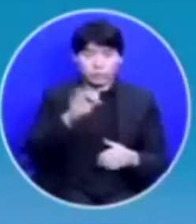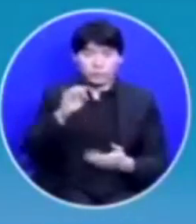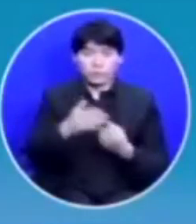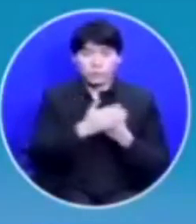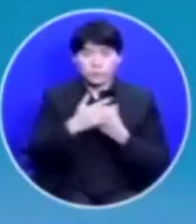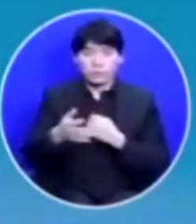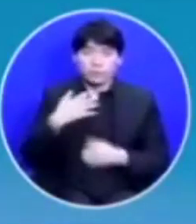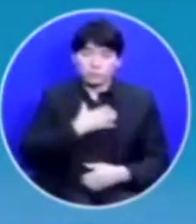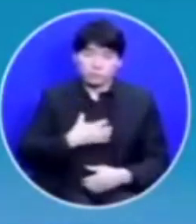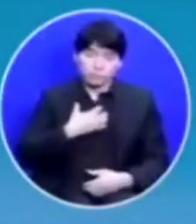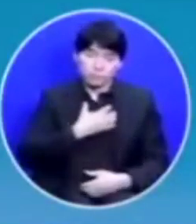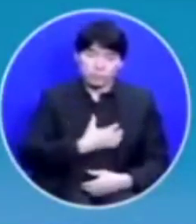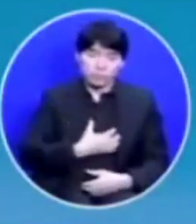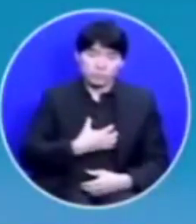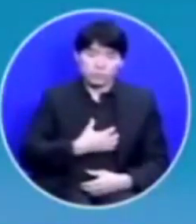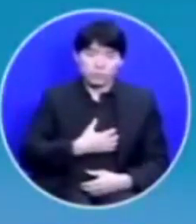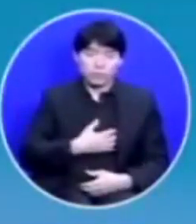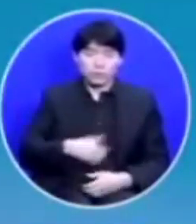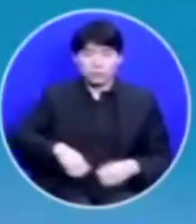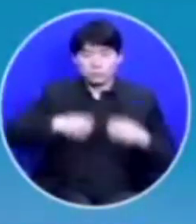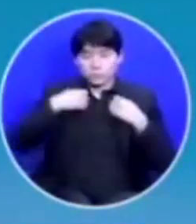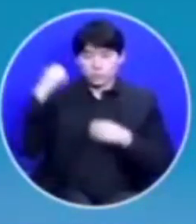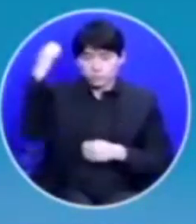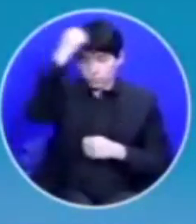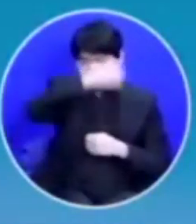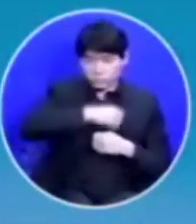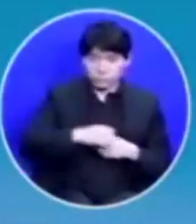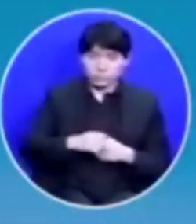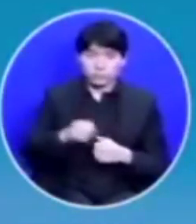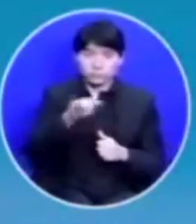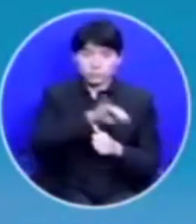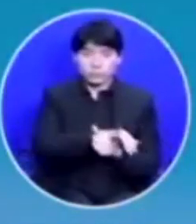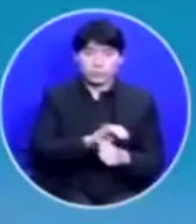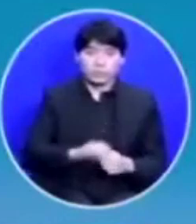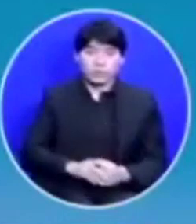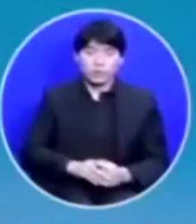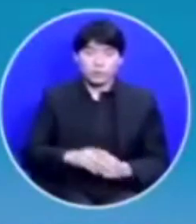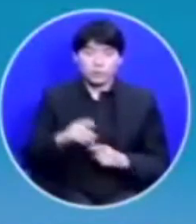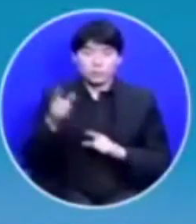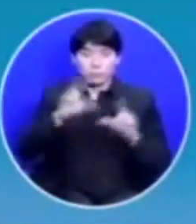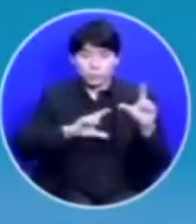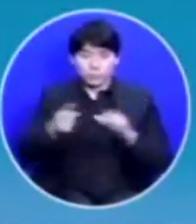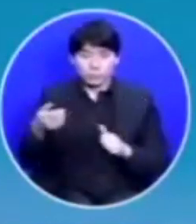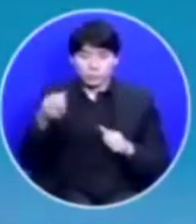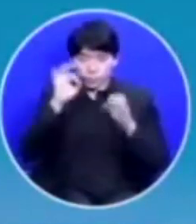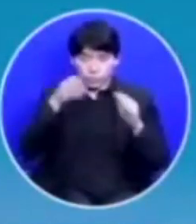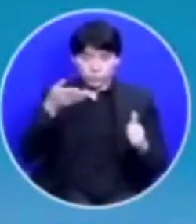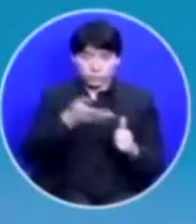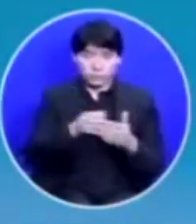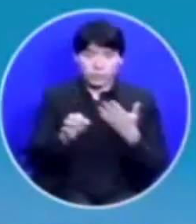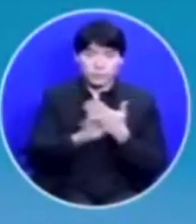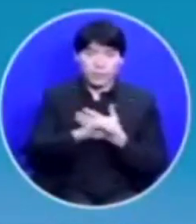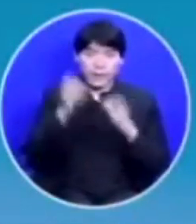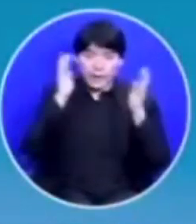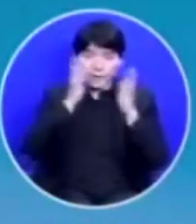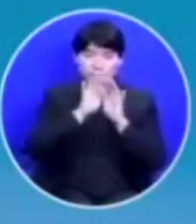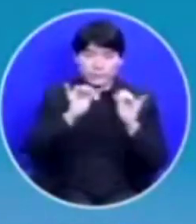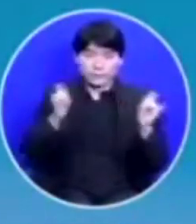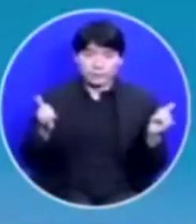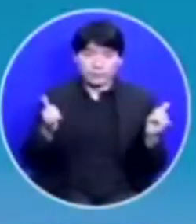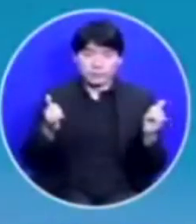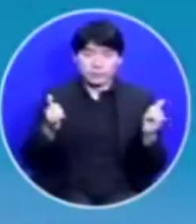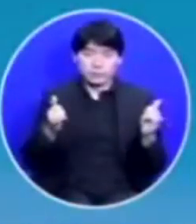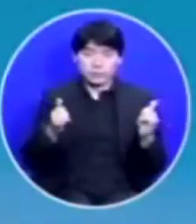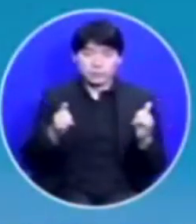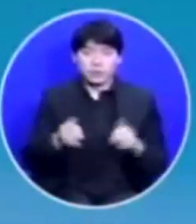걱정하고 그것때문에 이불 뒤집어쓰고 이런거 보여줬다 가는 아이들 삶을 울